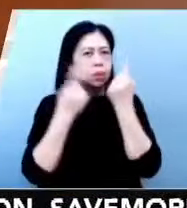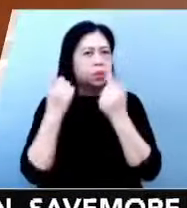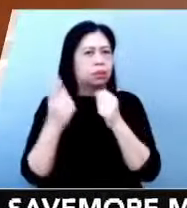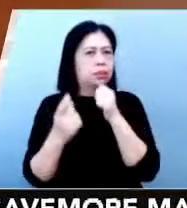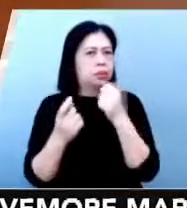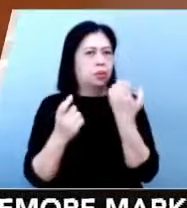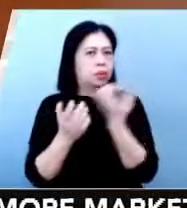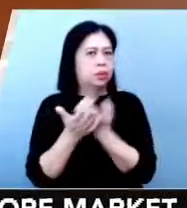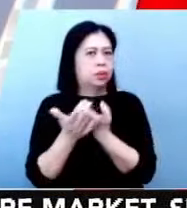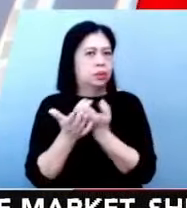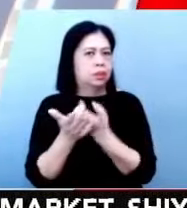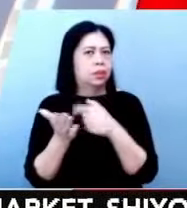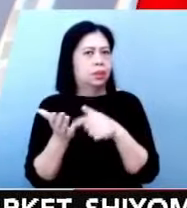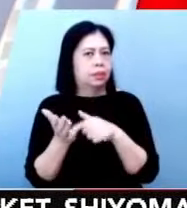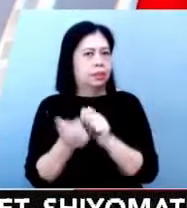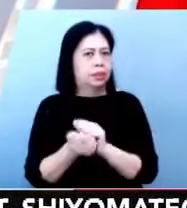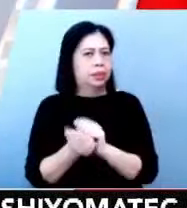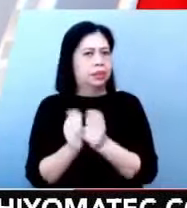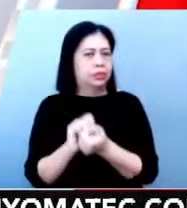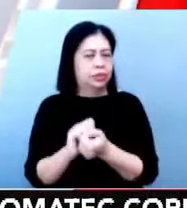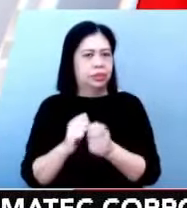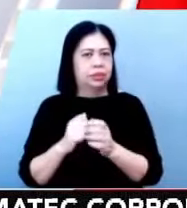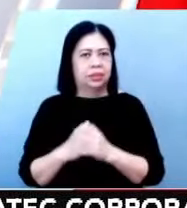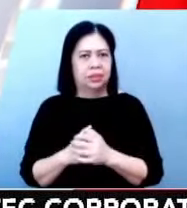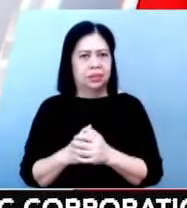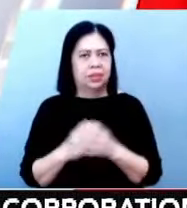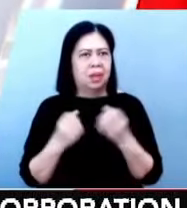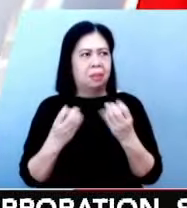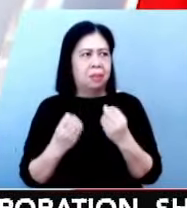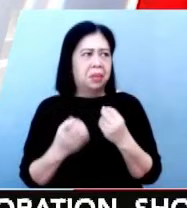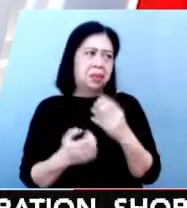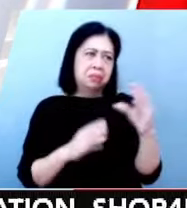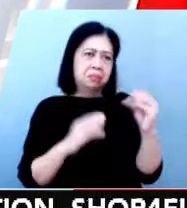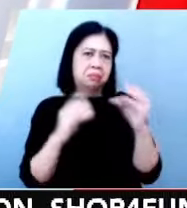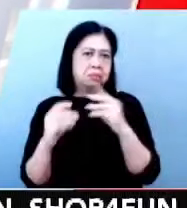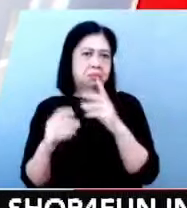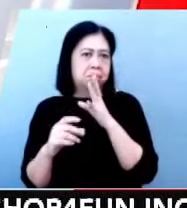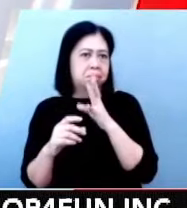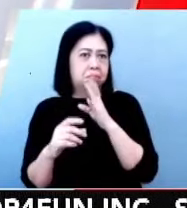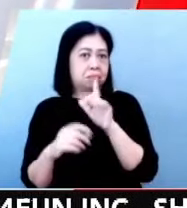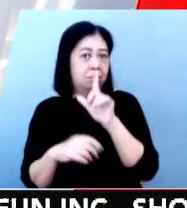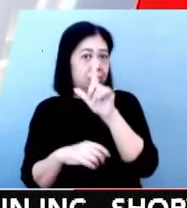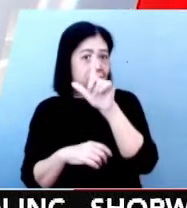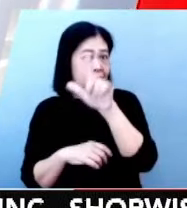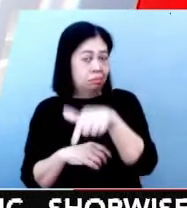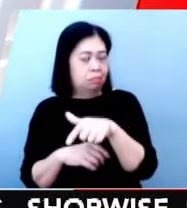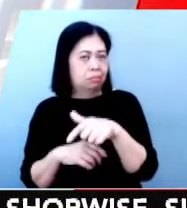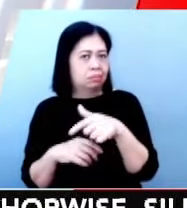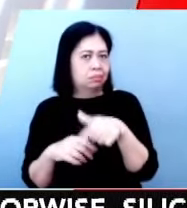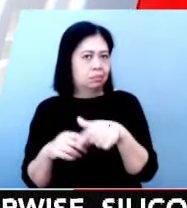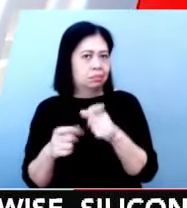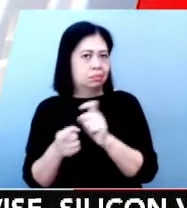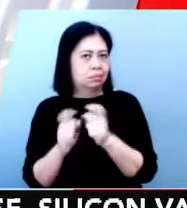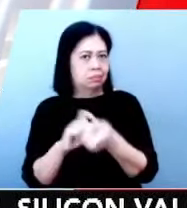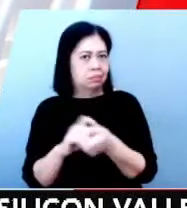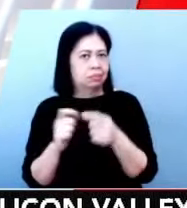provisions ang babaguhin. Maraming nagbabanggit na sa hunot-dulo nito, magpa-parliamentary na